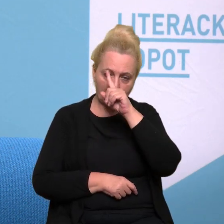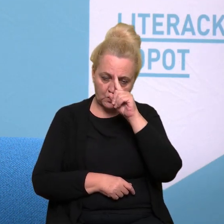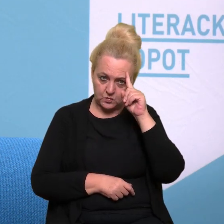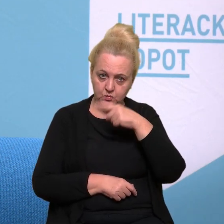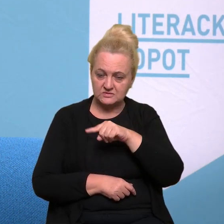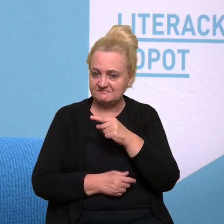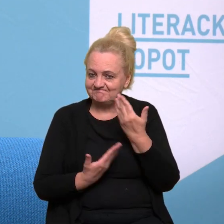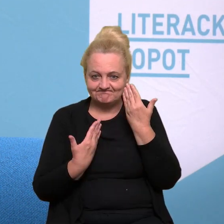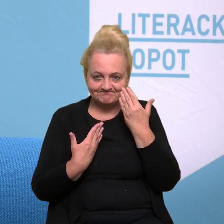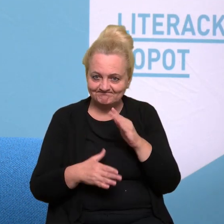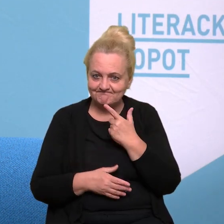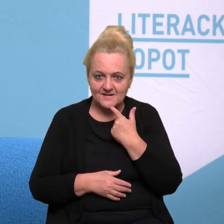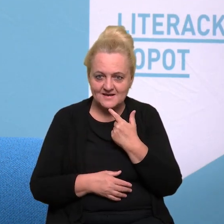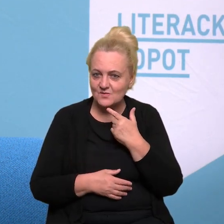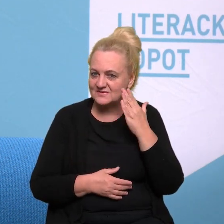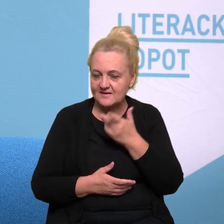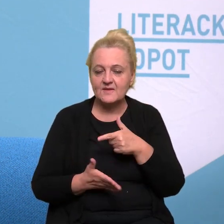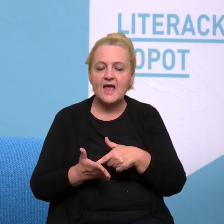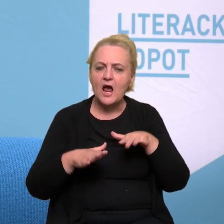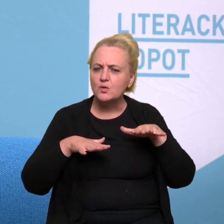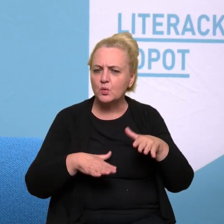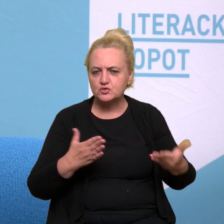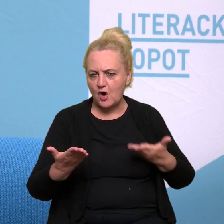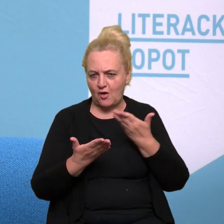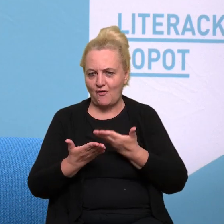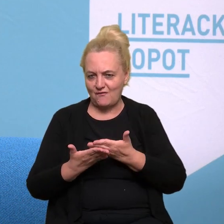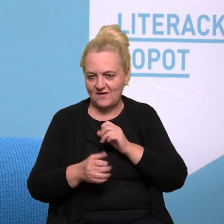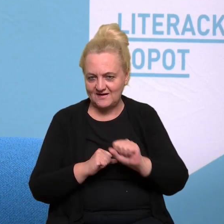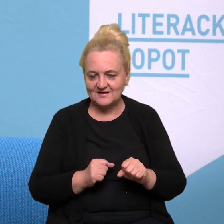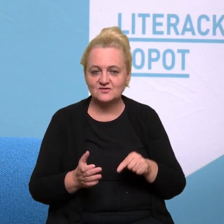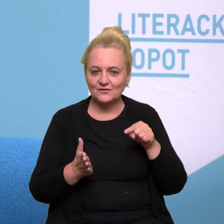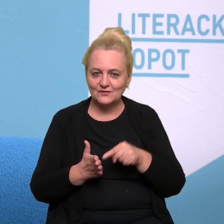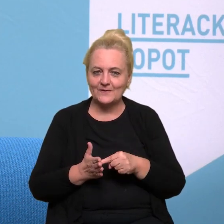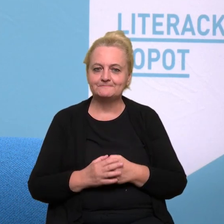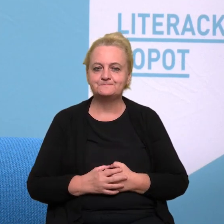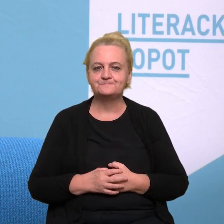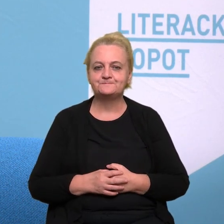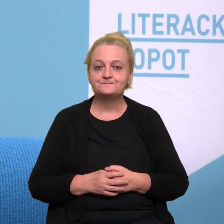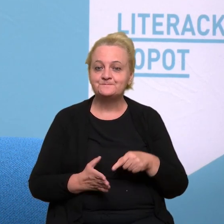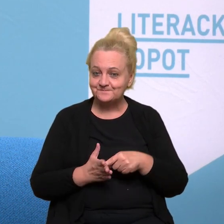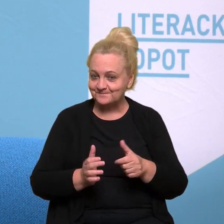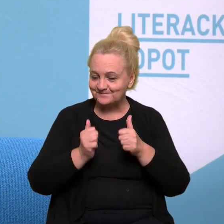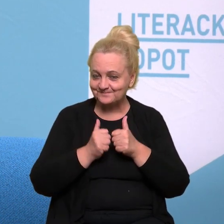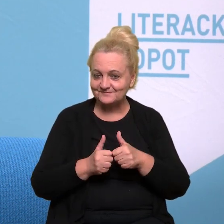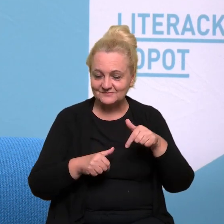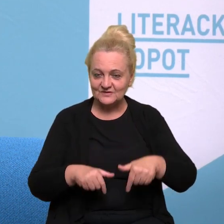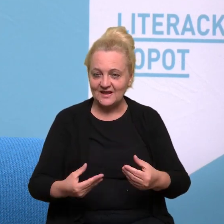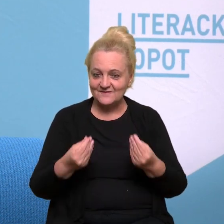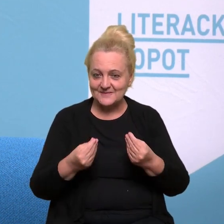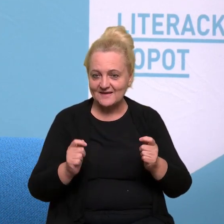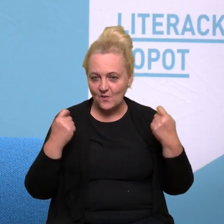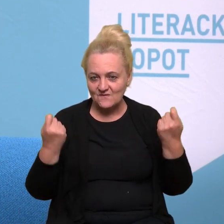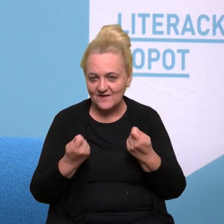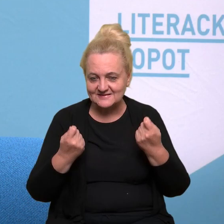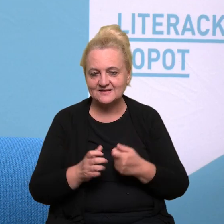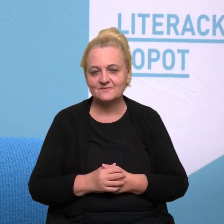czytelniczkom znana, a ma niezwykle wiele do zaoferowania. I tego typu przedsięwzięcia, jak ten wspaniały